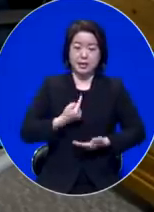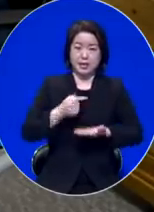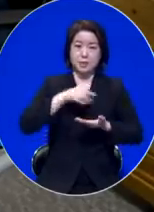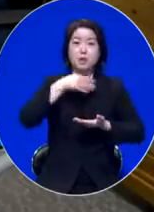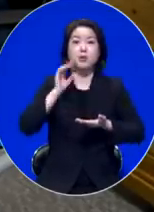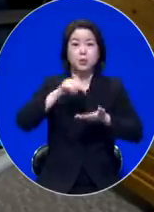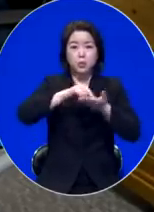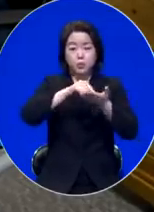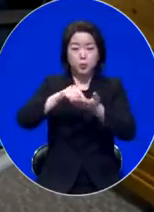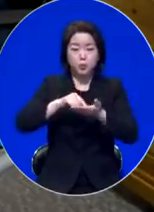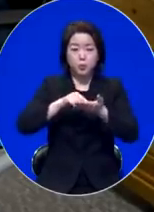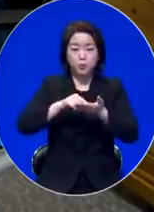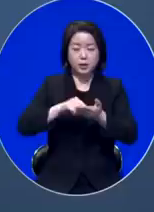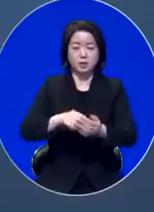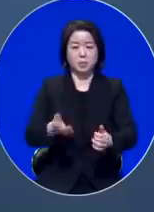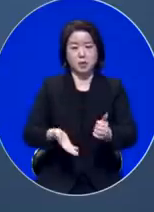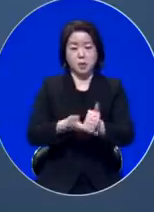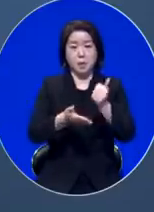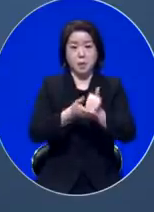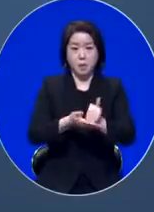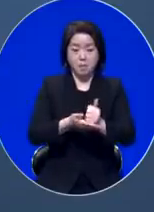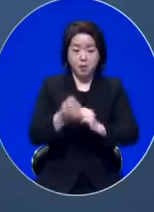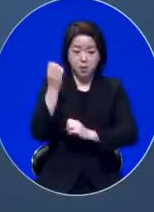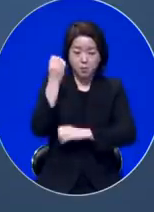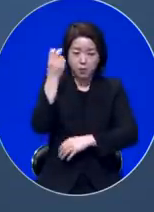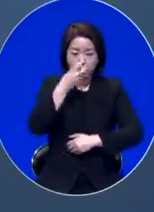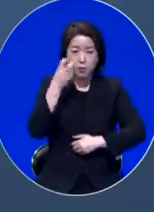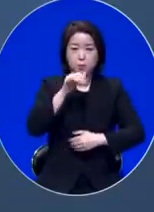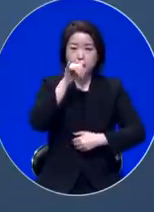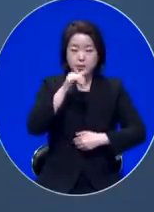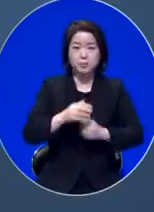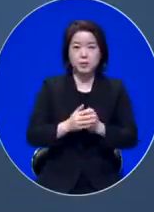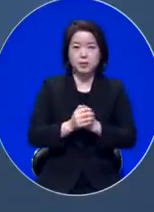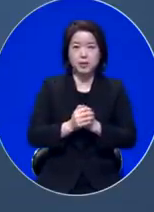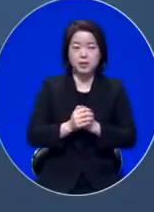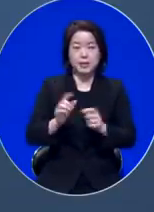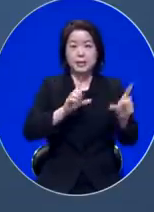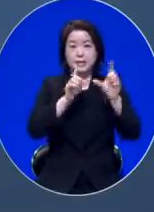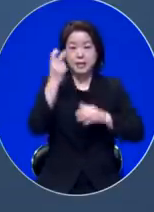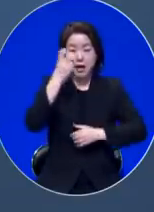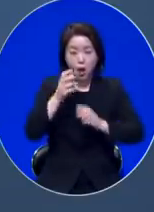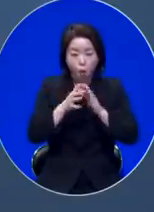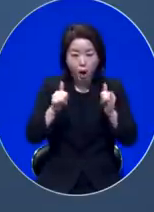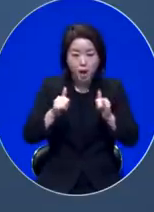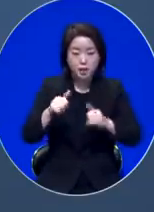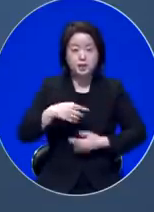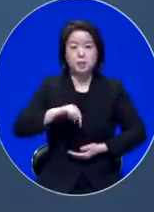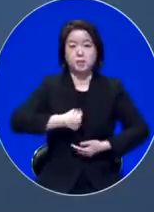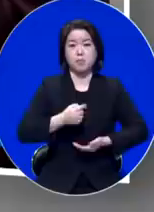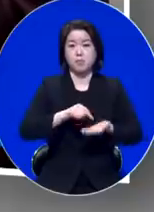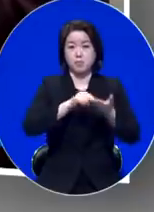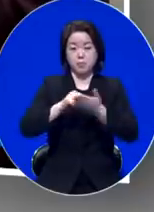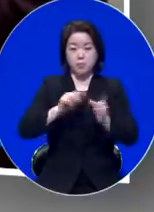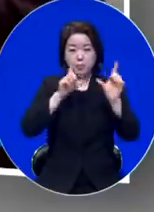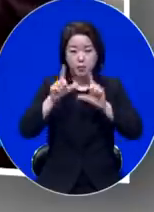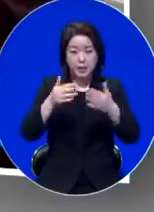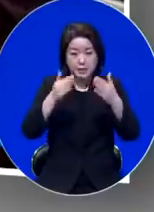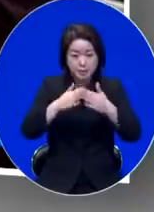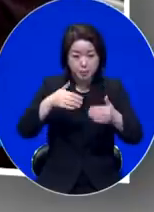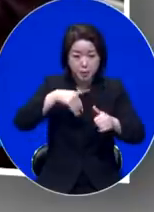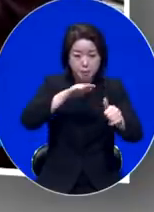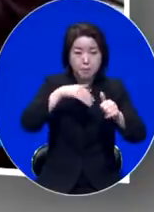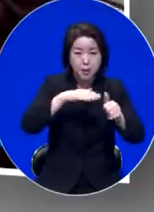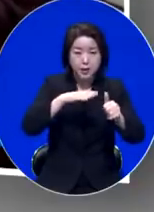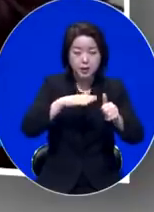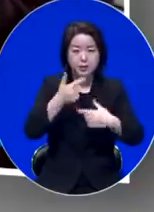기본 들고 옴 사업이라는 게 있습니다 생활관리 4 글 이제 얻으신 가구의 이제 파견해서 정기적으로